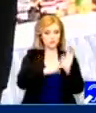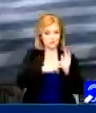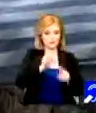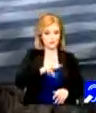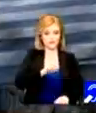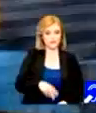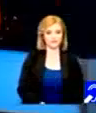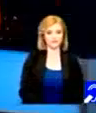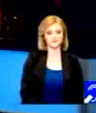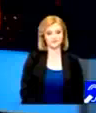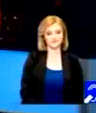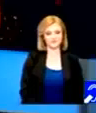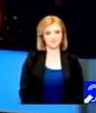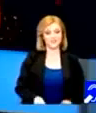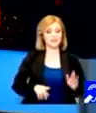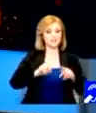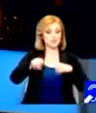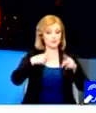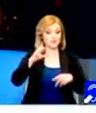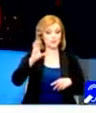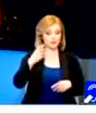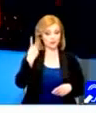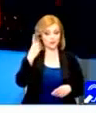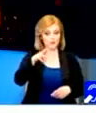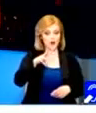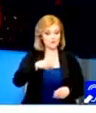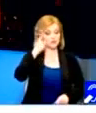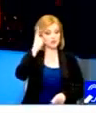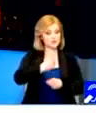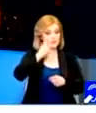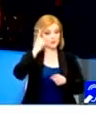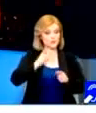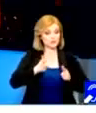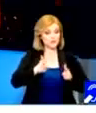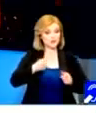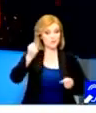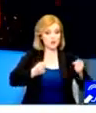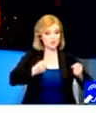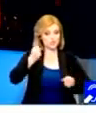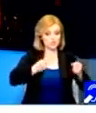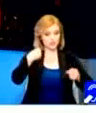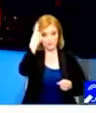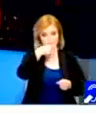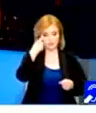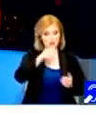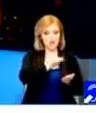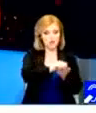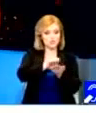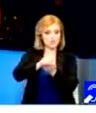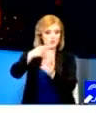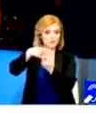aprilie. De miercurea viitoare, de pe 1 mai, nu se va mai permite accesul cu mașinile personale în cimitirul Sfântul